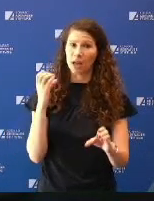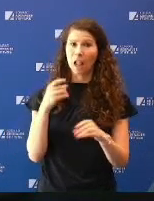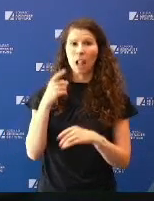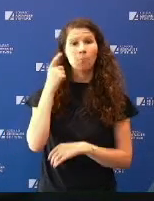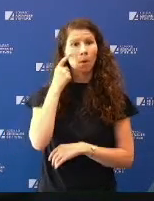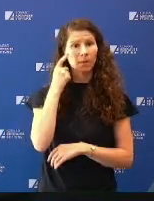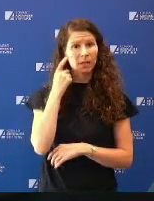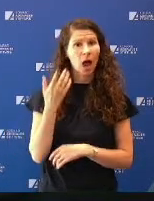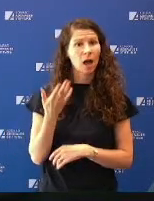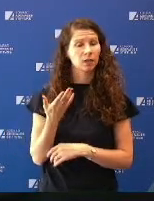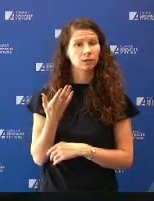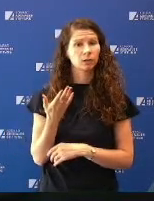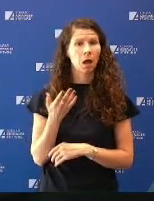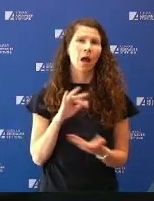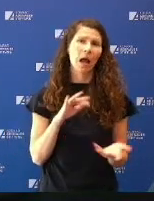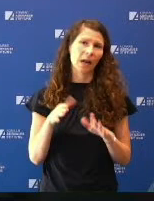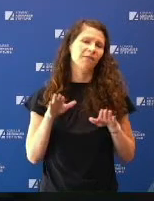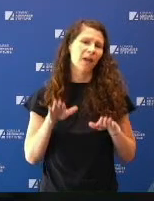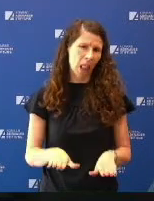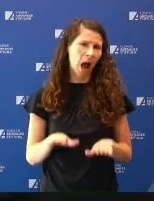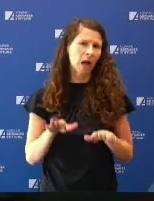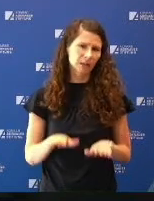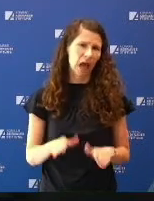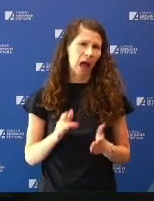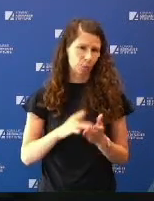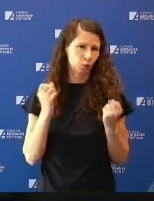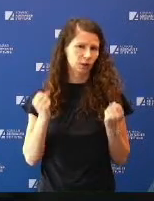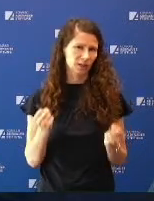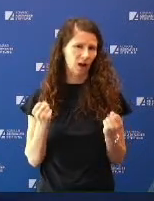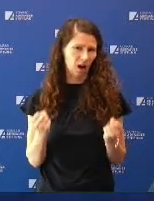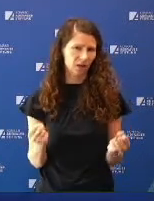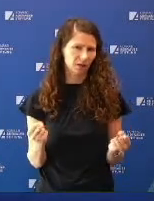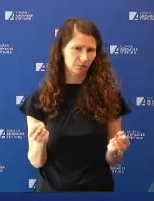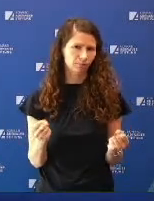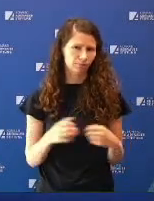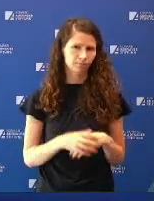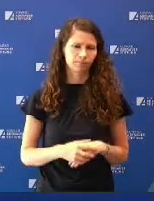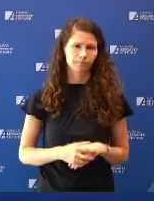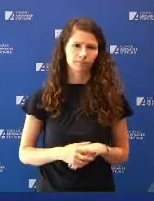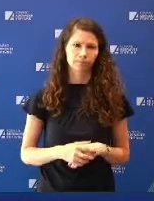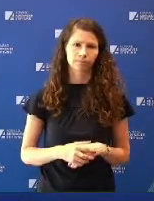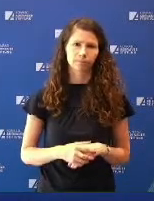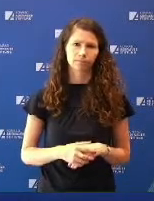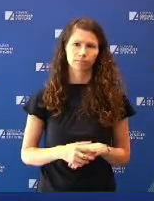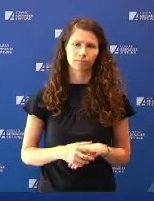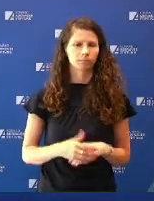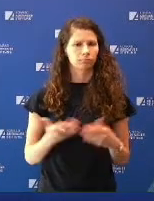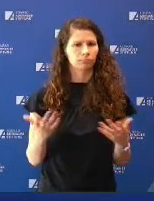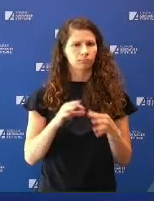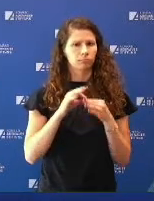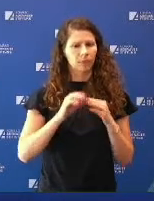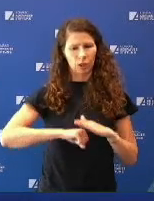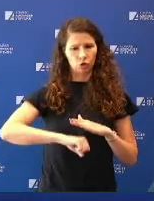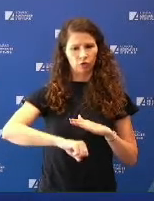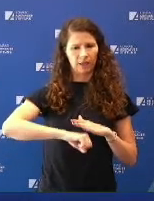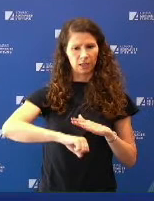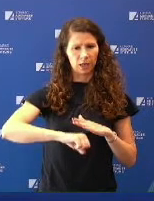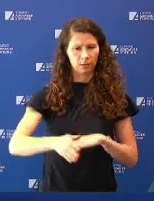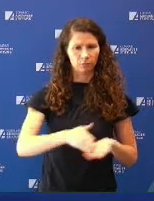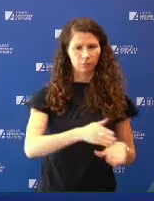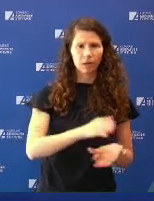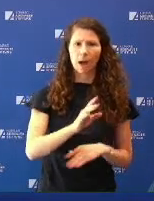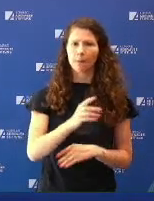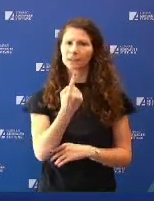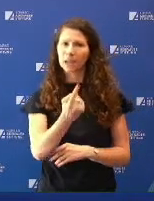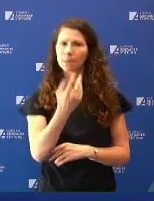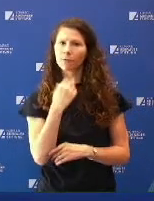noch relativ langsam aus Sicherheitsgründen. Wenn man jetzt rein von der Geschwindigkeit weggeht, was wünschen Sie sich